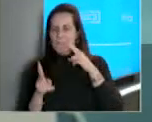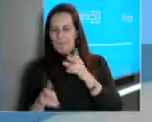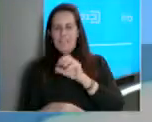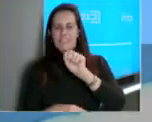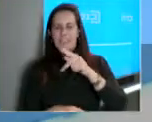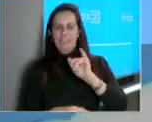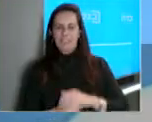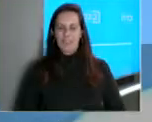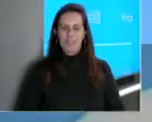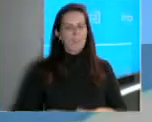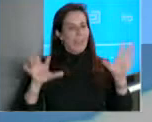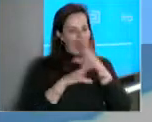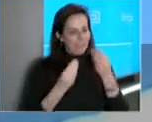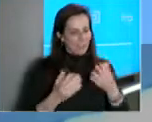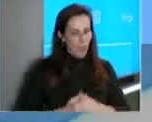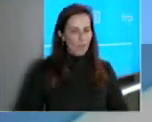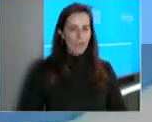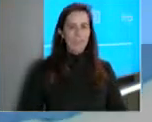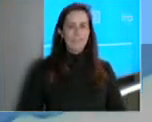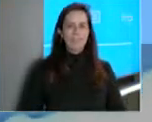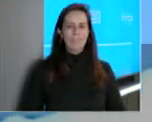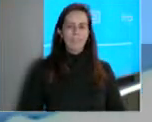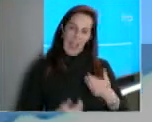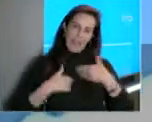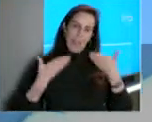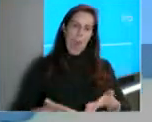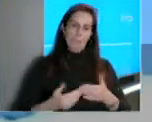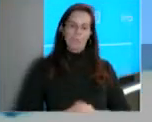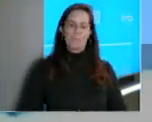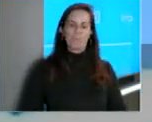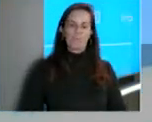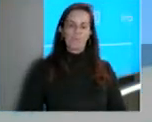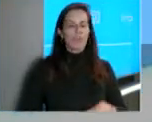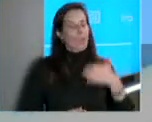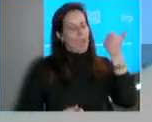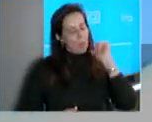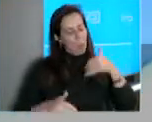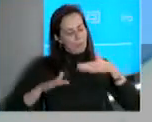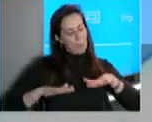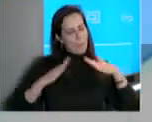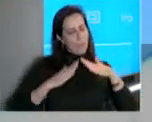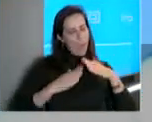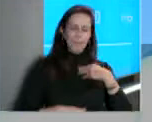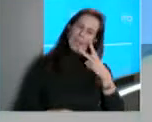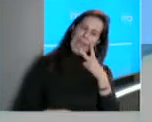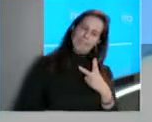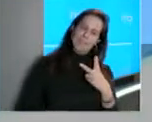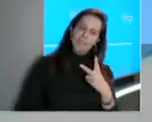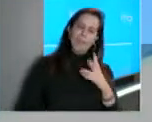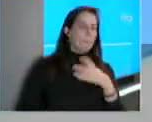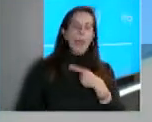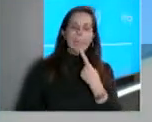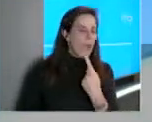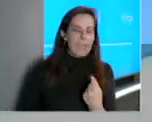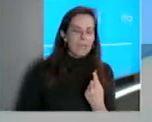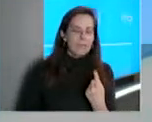ריבלין. ערב טוב. אני כאן. ישבתי אתמול בבית וראיתי. מה אומר